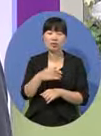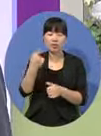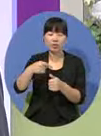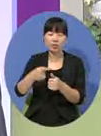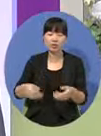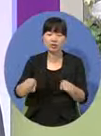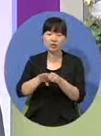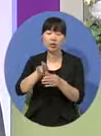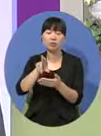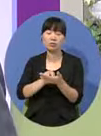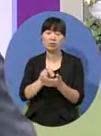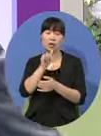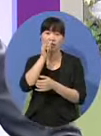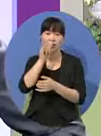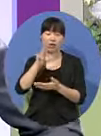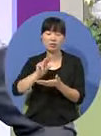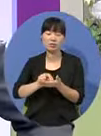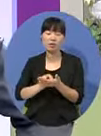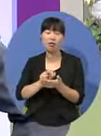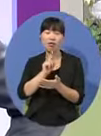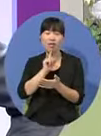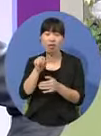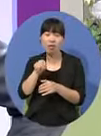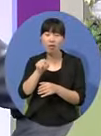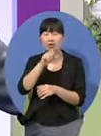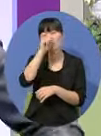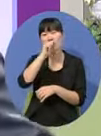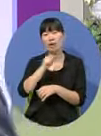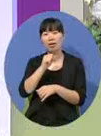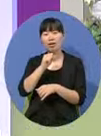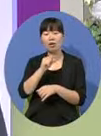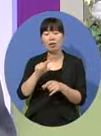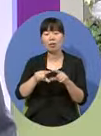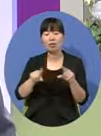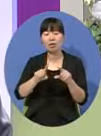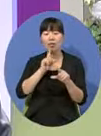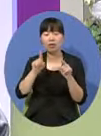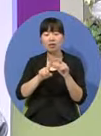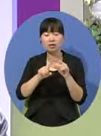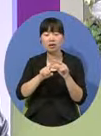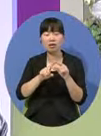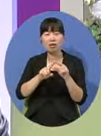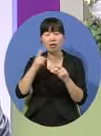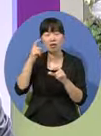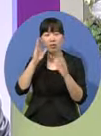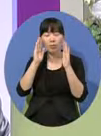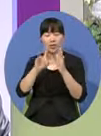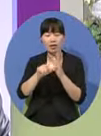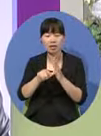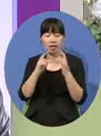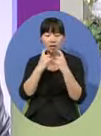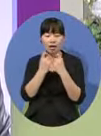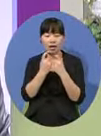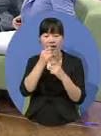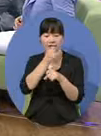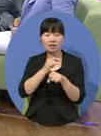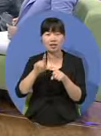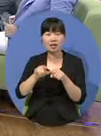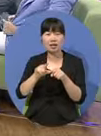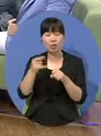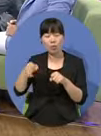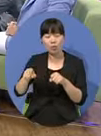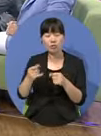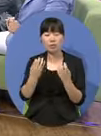교육청 문제들이 있거든요. 이 문제들이 질이 굉장히 좋아요. 보통 이제 언어영역 공부를 할 때 사설 문제집 같은 경우엔 오류가